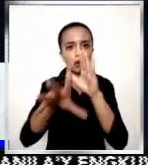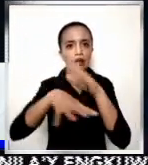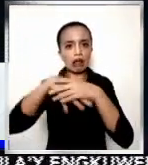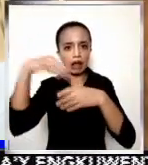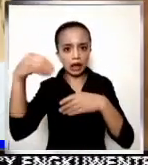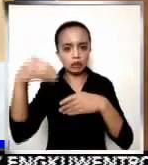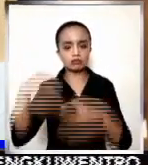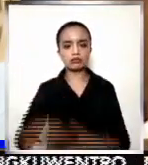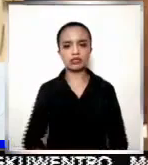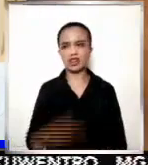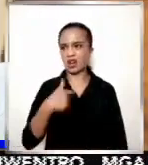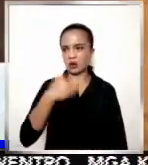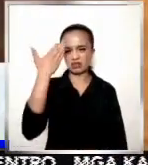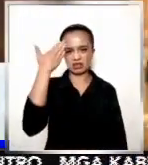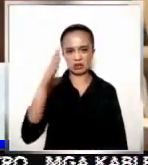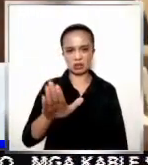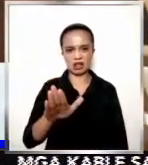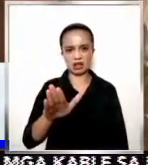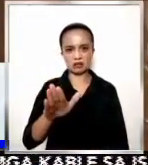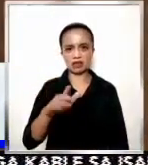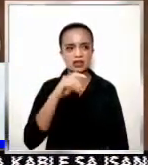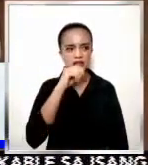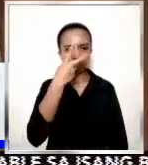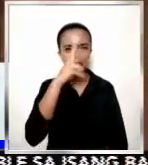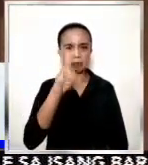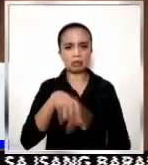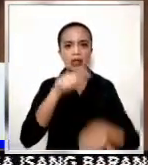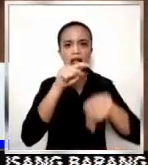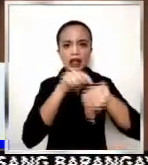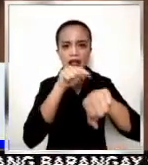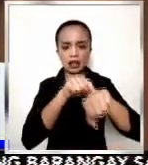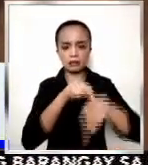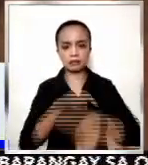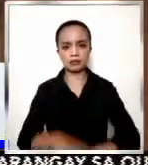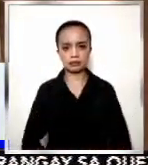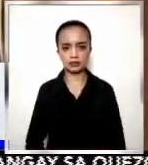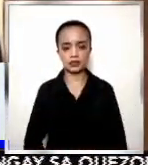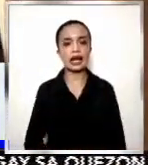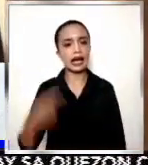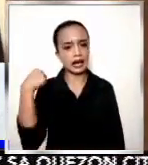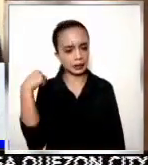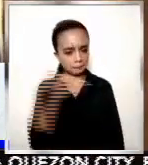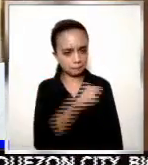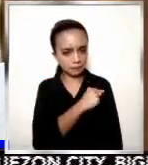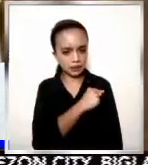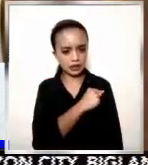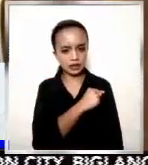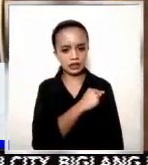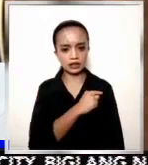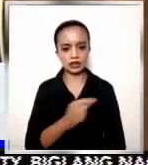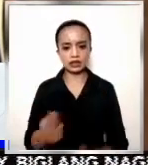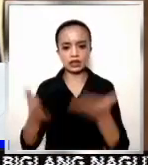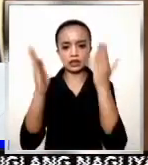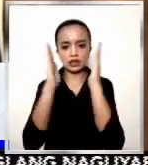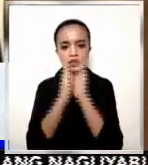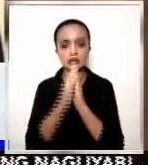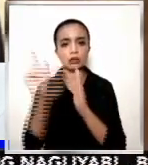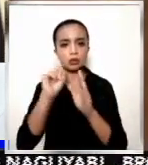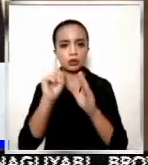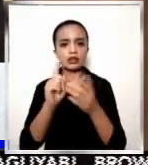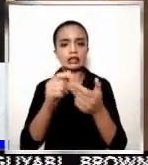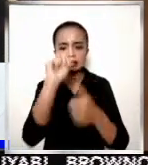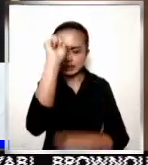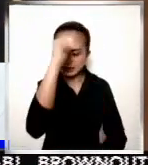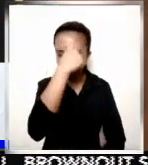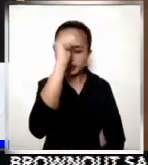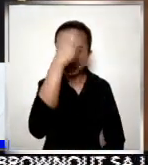po nakita. Ngayon po, pinapaalam namin yung pong aking curfew, ha? Kaya